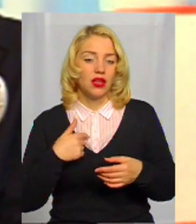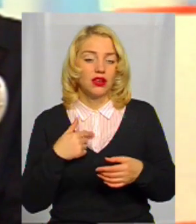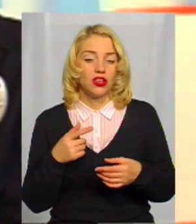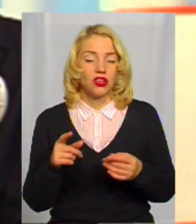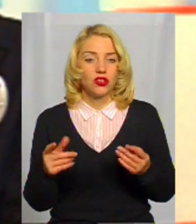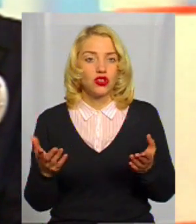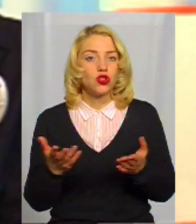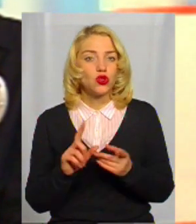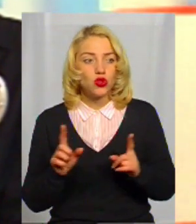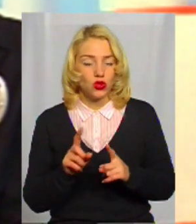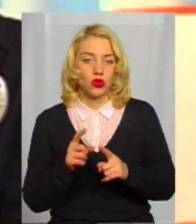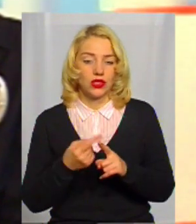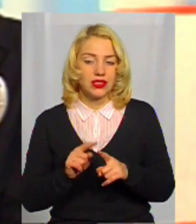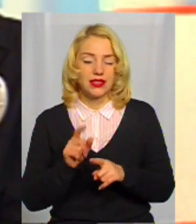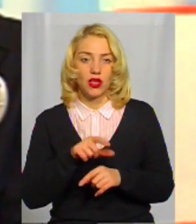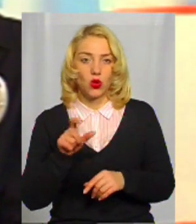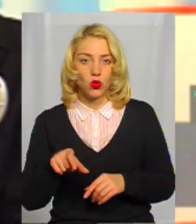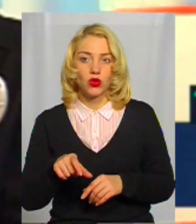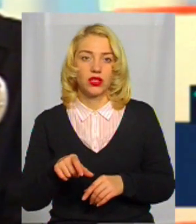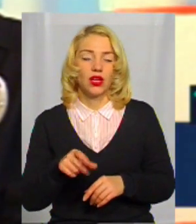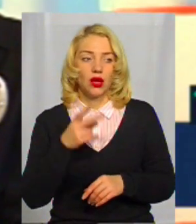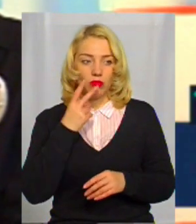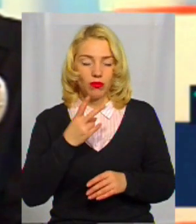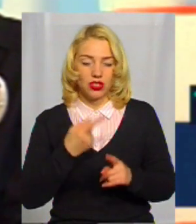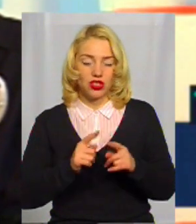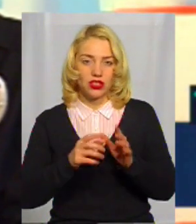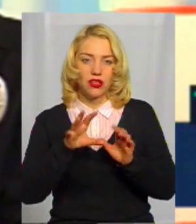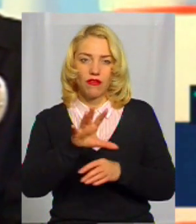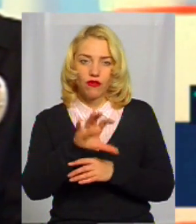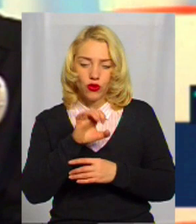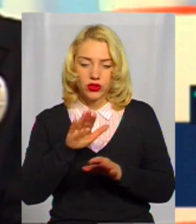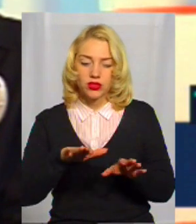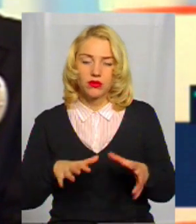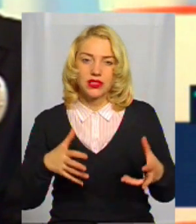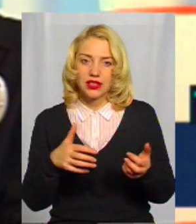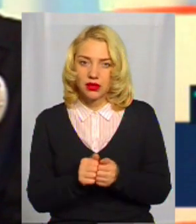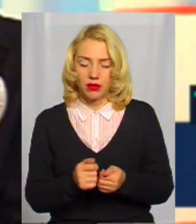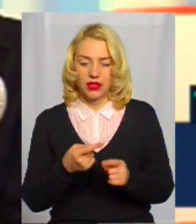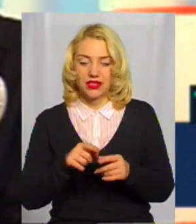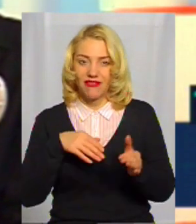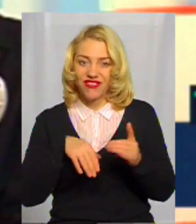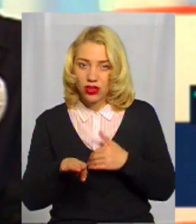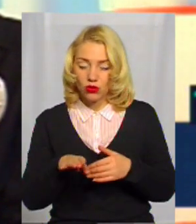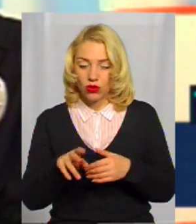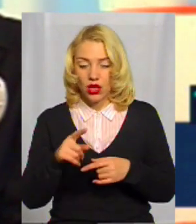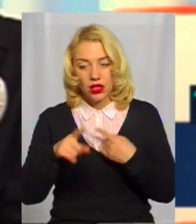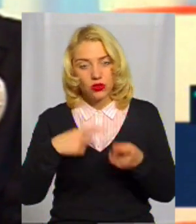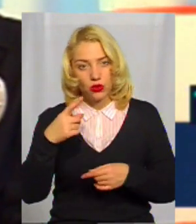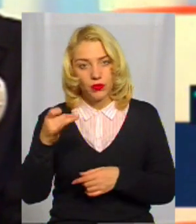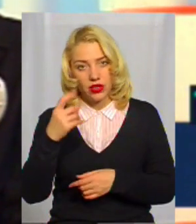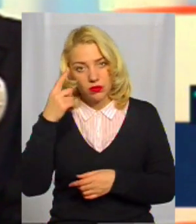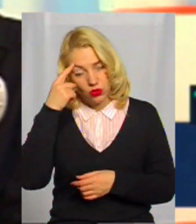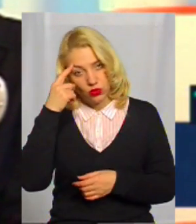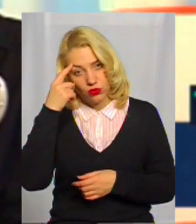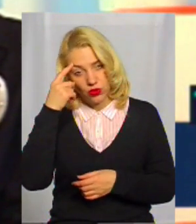про те, що ці люди, подивлячись ці пабліки, ці фотографії з місця ДТП, ці відео, наступного разу задумуються, чи порушувати